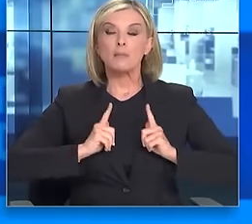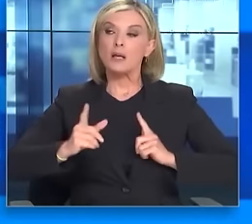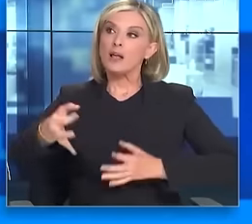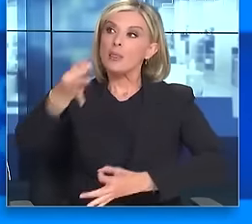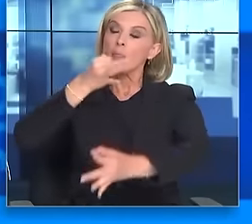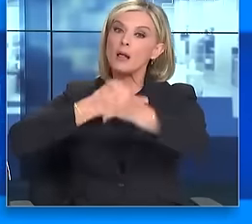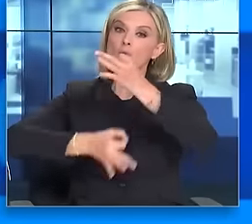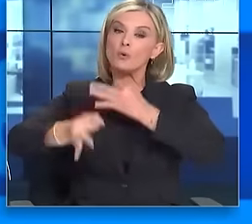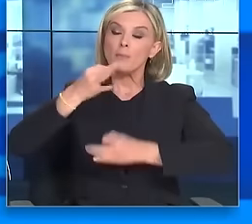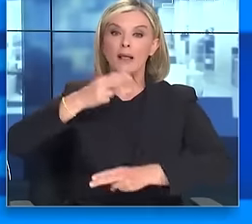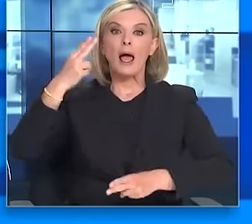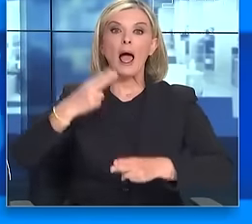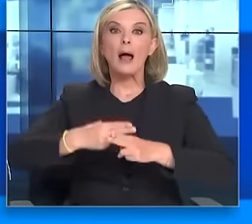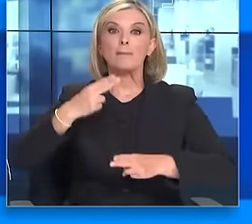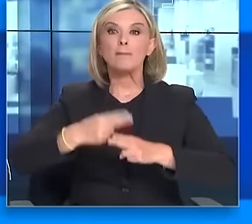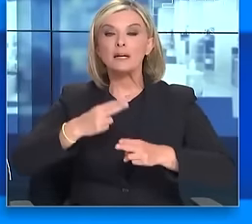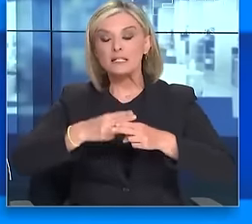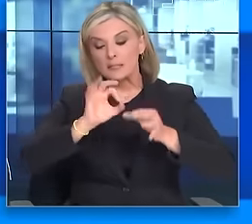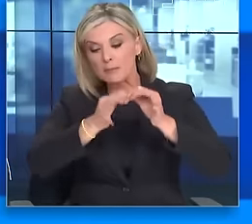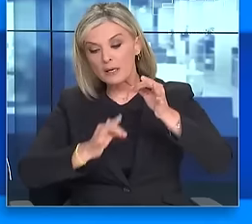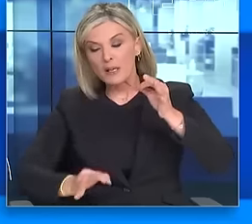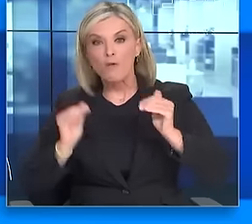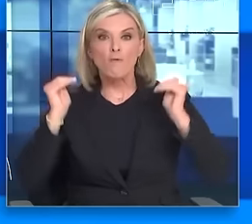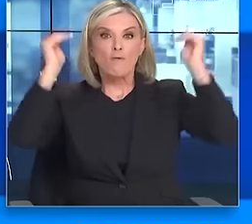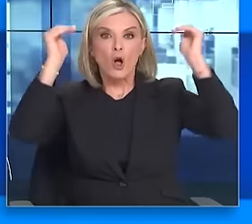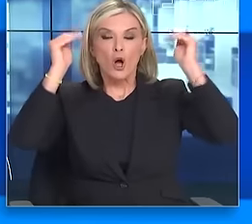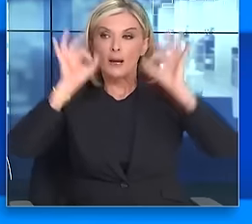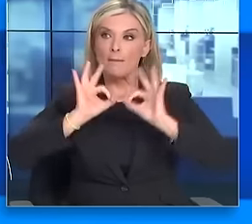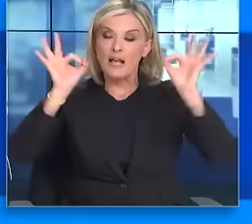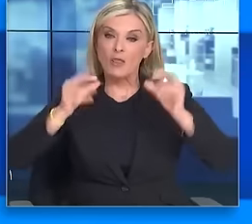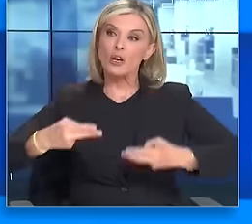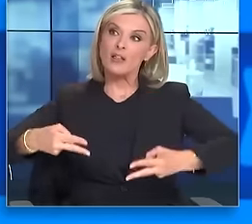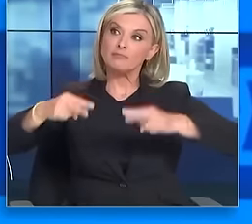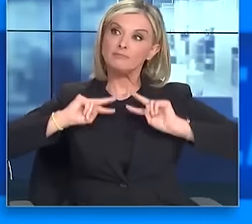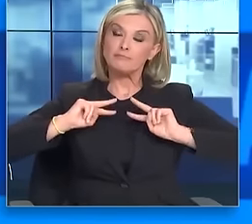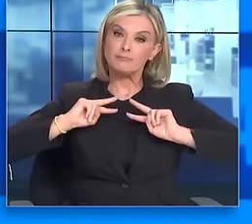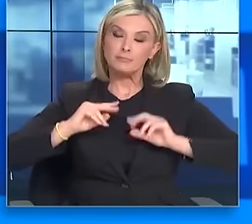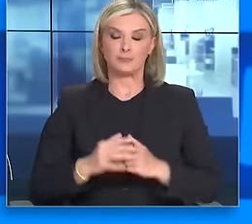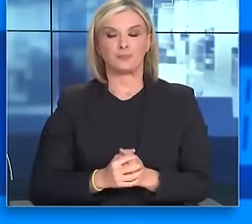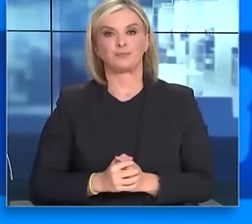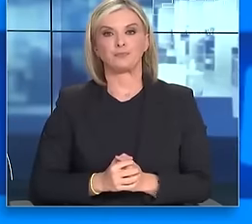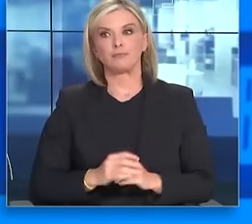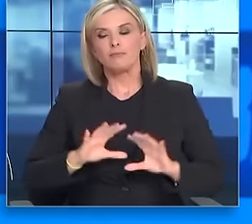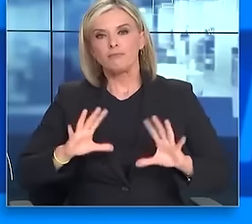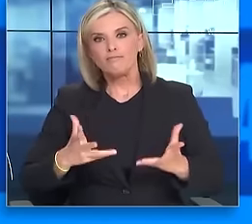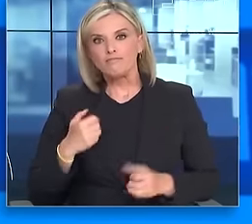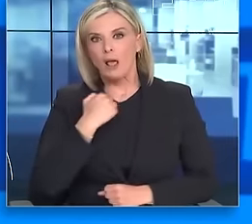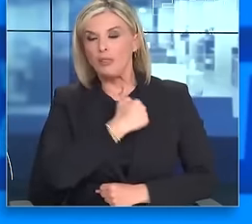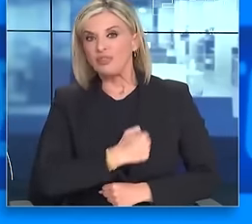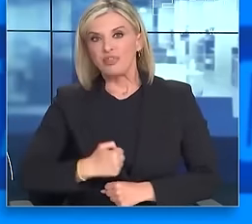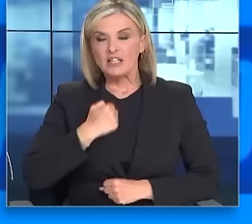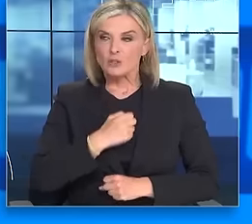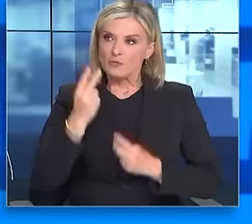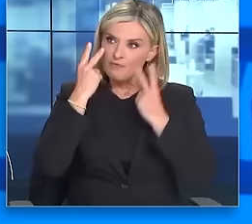της κυβέρνησης της Βόρειας Μακεδονίας. Όμως τα πρώτα δείγματα γραφής είναι εξαιρετικά αρνητικά.